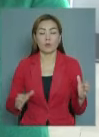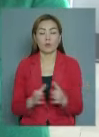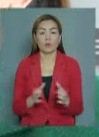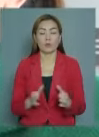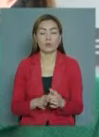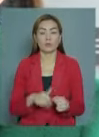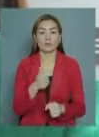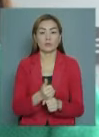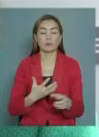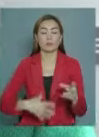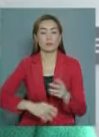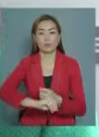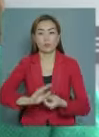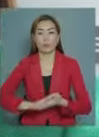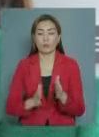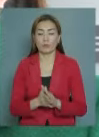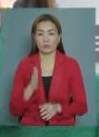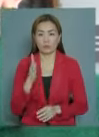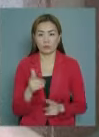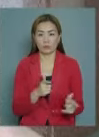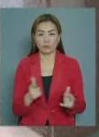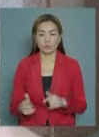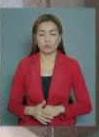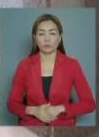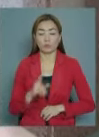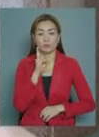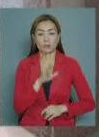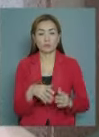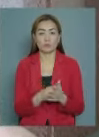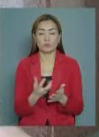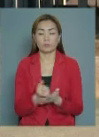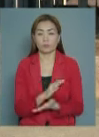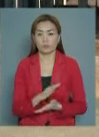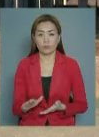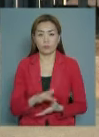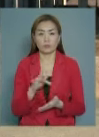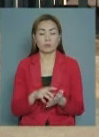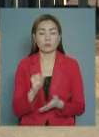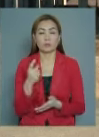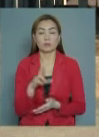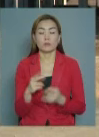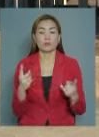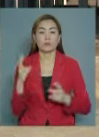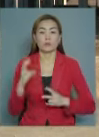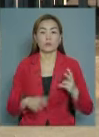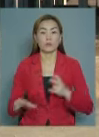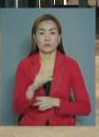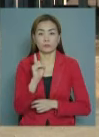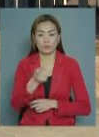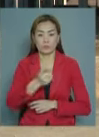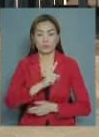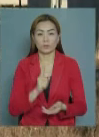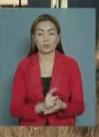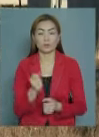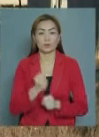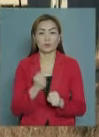компания басшылығы келіссөздер жүргізуге дайын. Әзірге инвестор табылған жоқ. Орталық Азиядағы ең ірі зауыттардың бірі болу